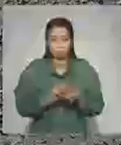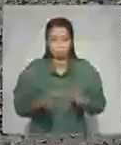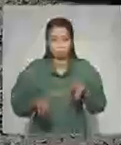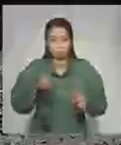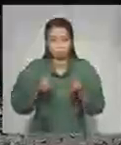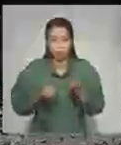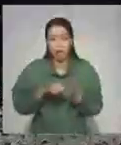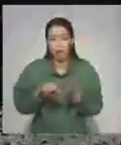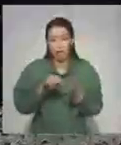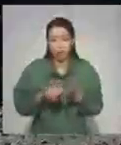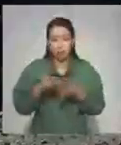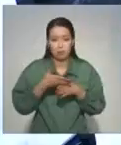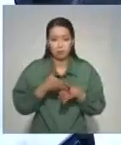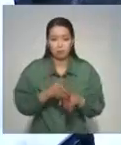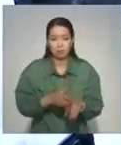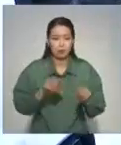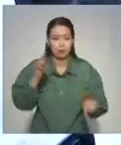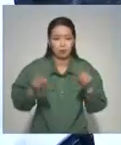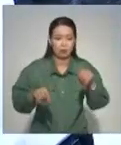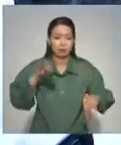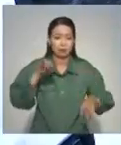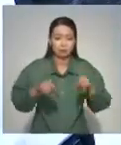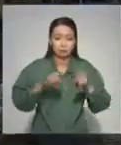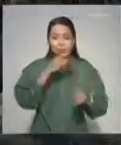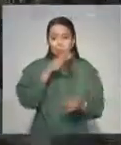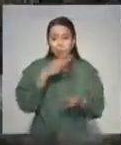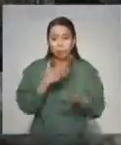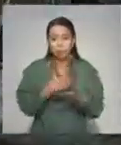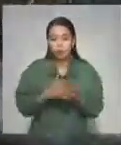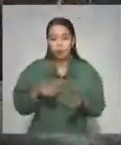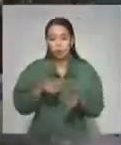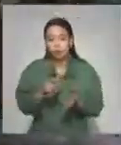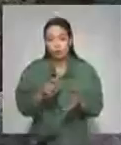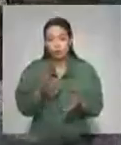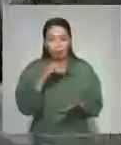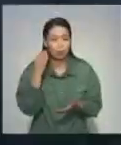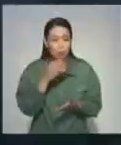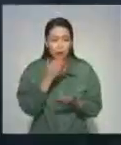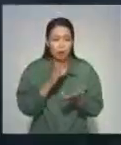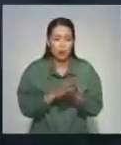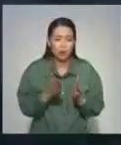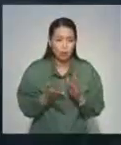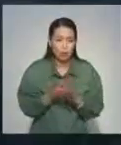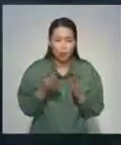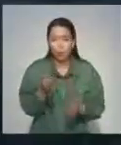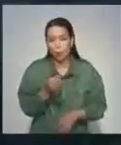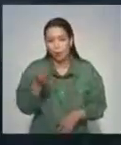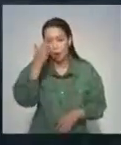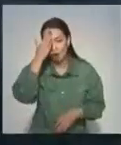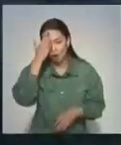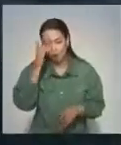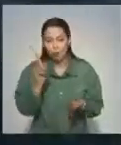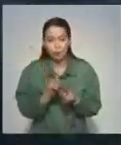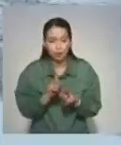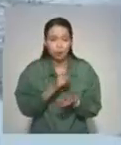Асфальт бітіп жатыр, анда-мында шұңқыр бітіп жатыр ақырында жылда-жылда. Жолдардың сын көтермейтін жағдайға жеткеніне облыс әкімі де көз